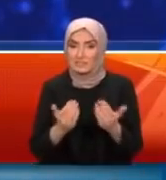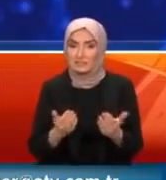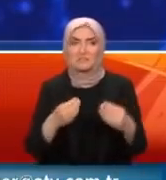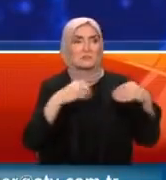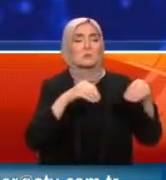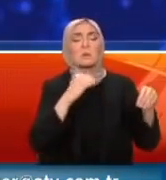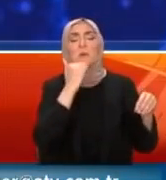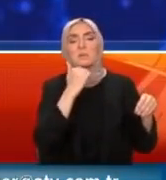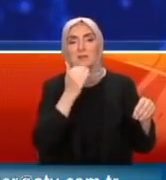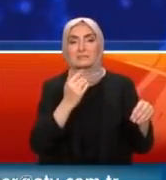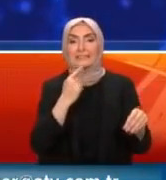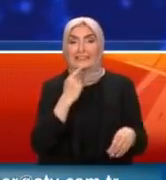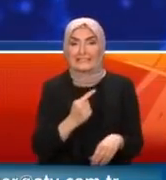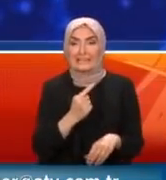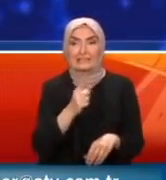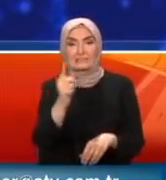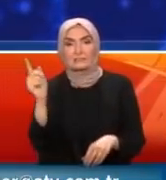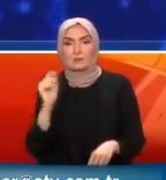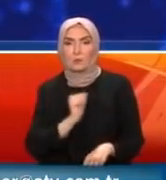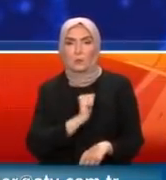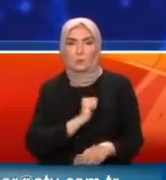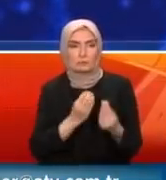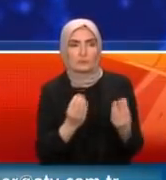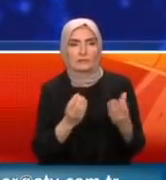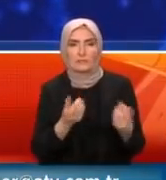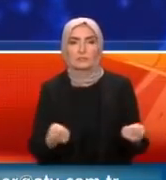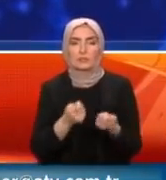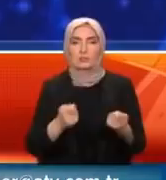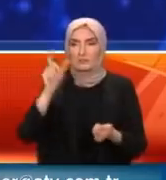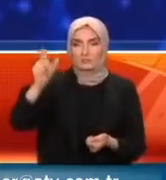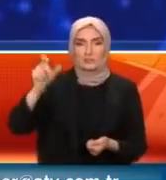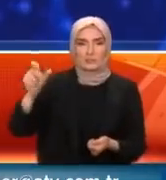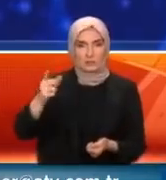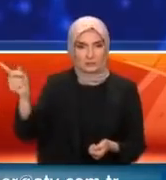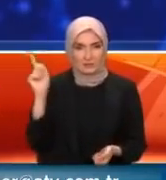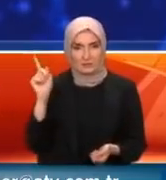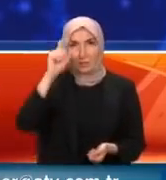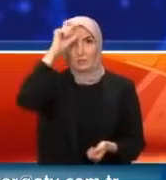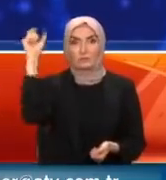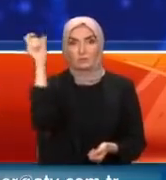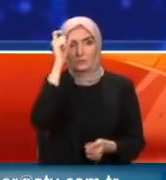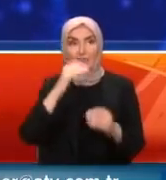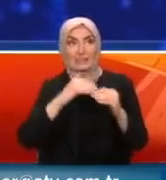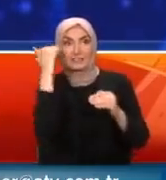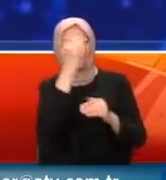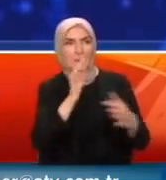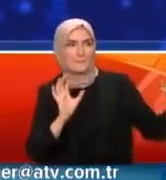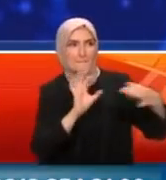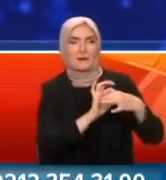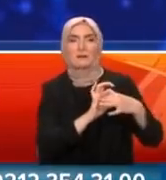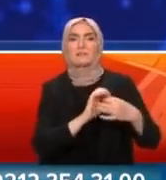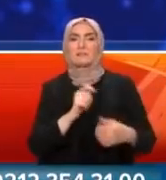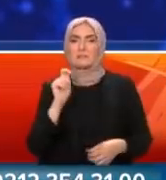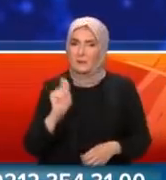satamayız diyen korku lobisi Türkiye'yi dışa bağımlı kılmak için her seferinde